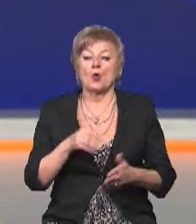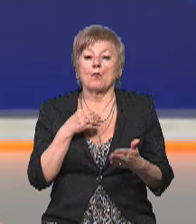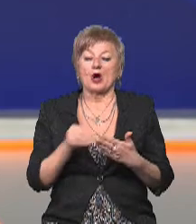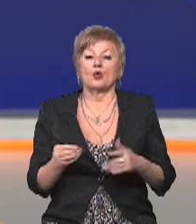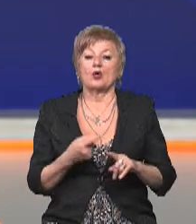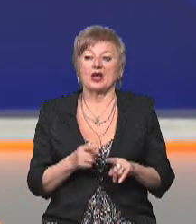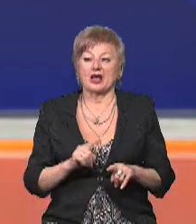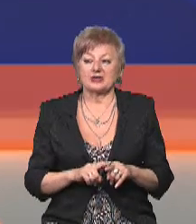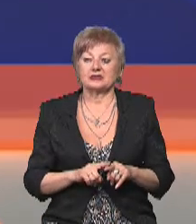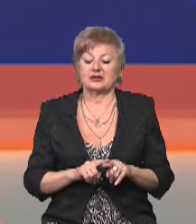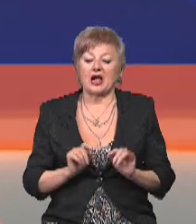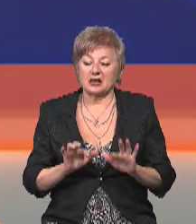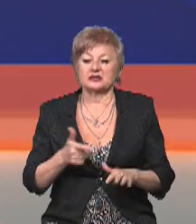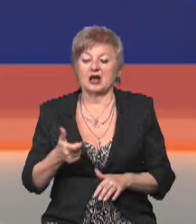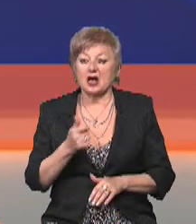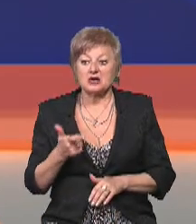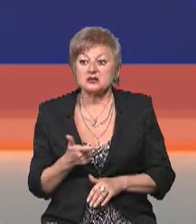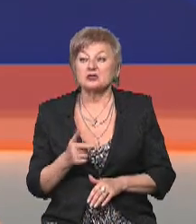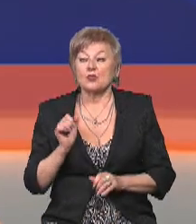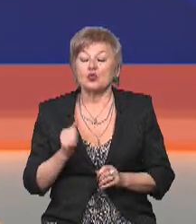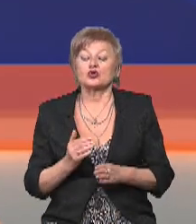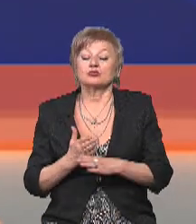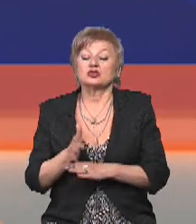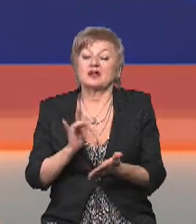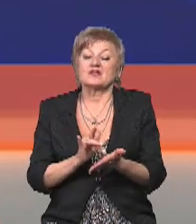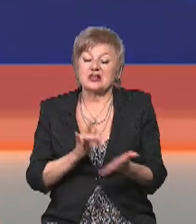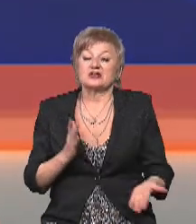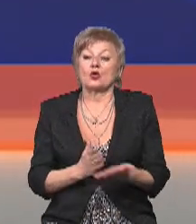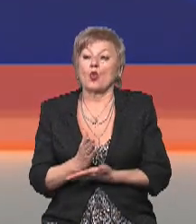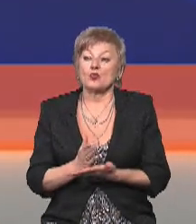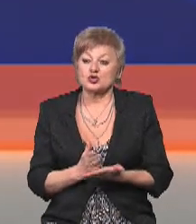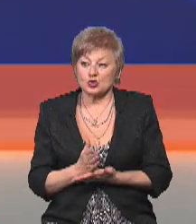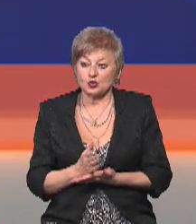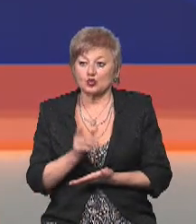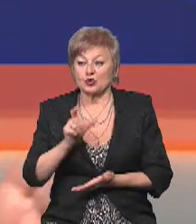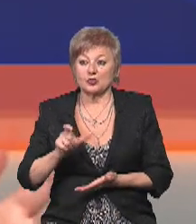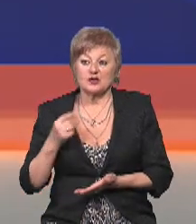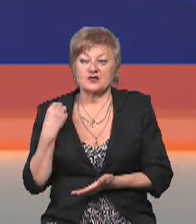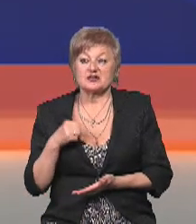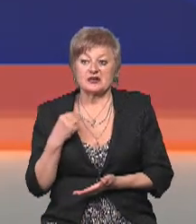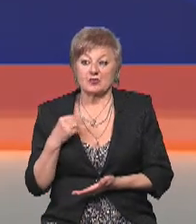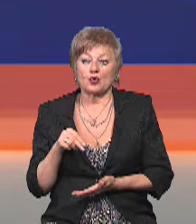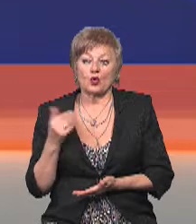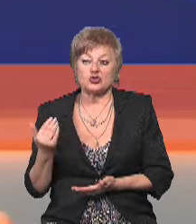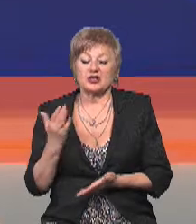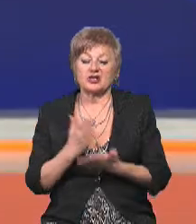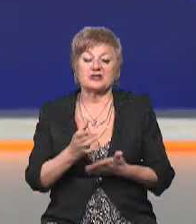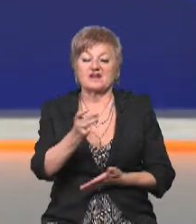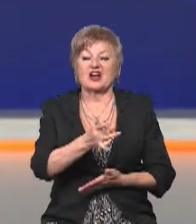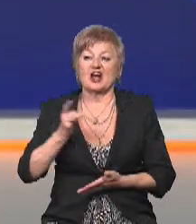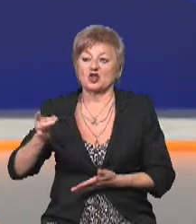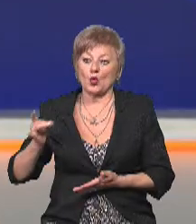покупке этой акции, ее текст. Вы можете обратиться в центр обслуживания клиентов, если это город Запорожье, то у нас в трех районах: Южное